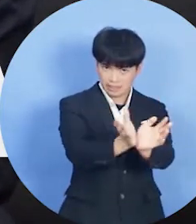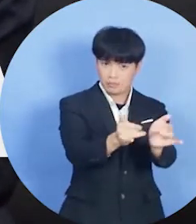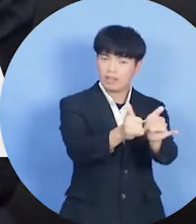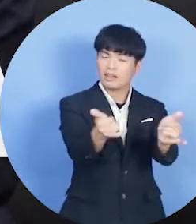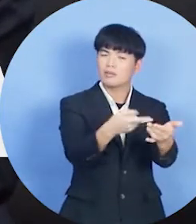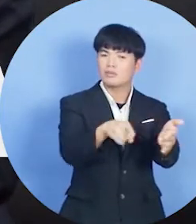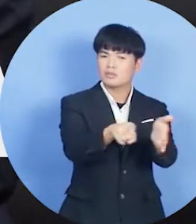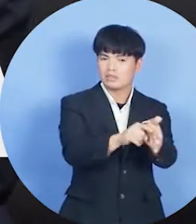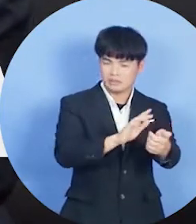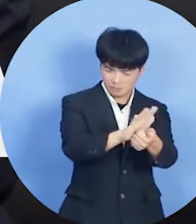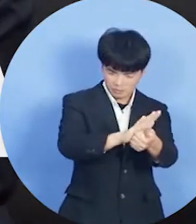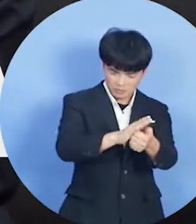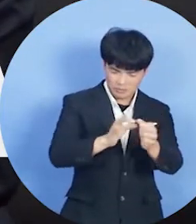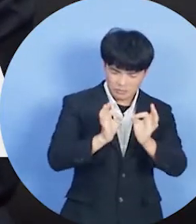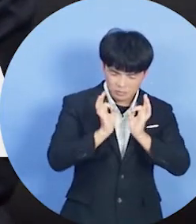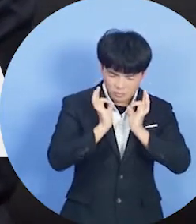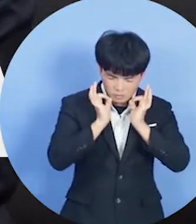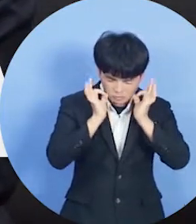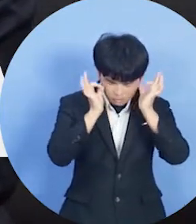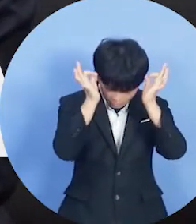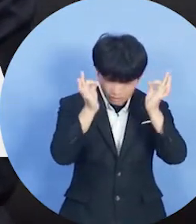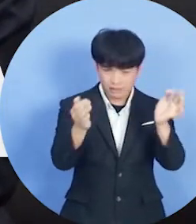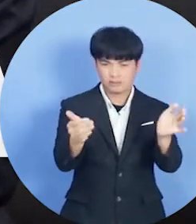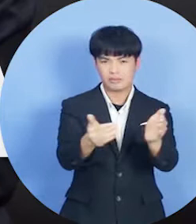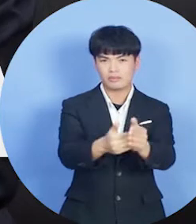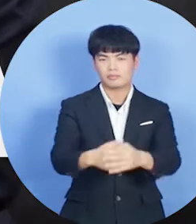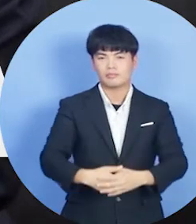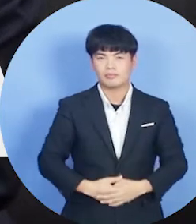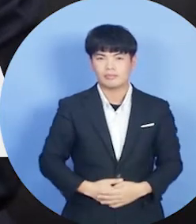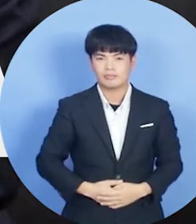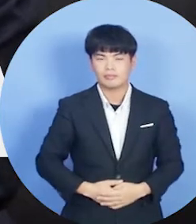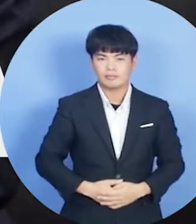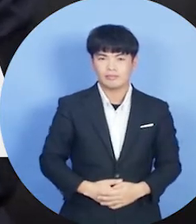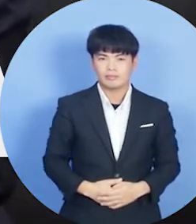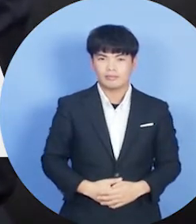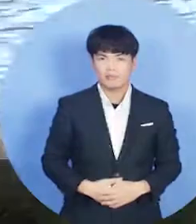볼링 동호인들을 위해서 열심히 노력을 하겠습니다.